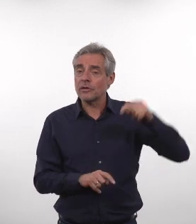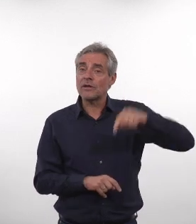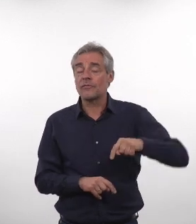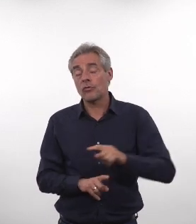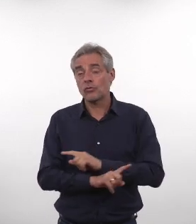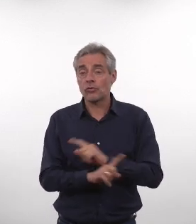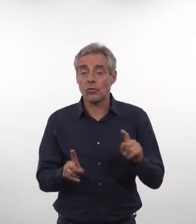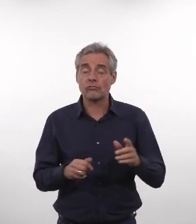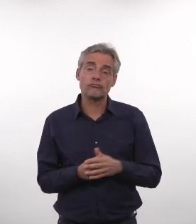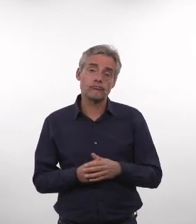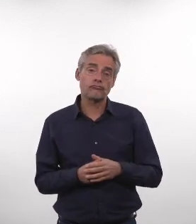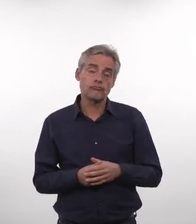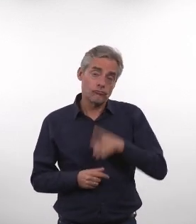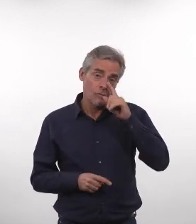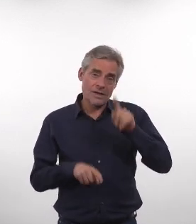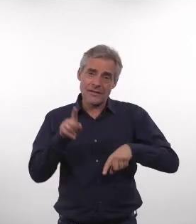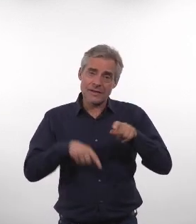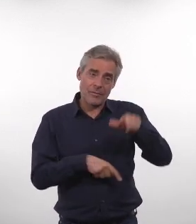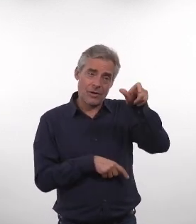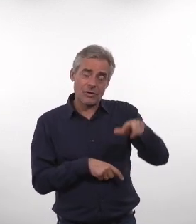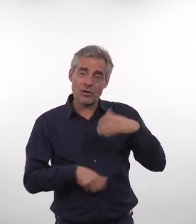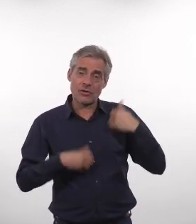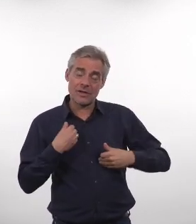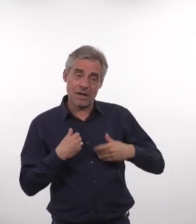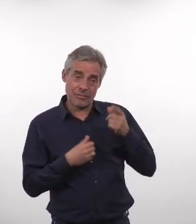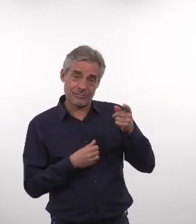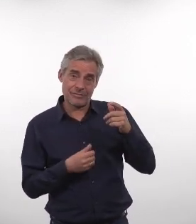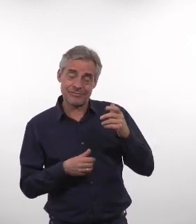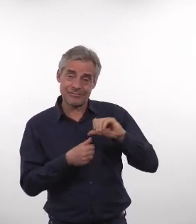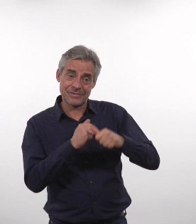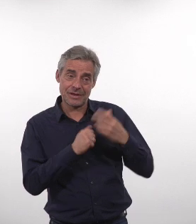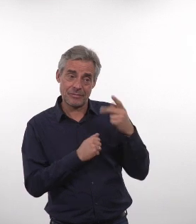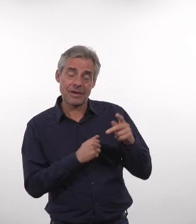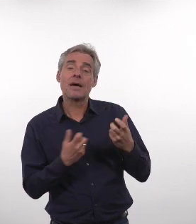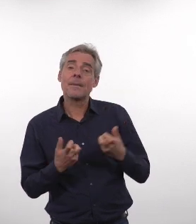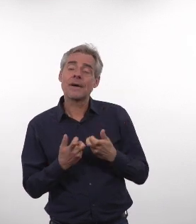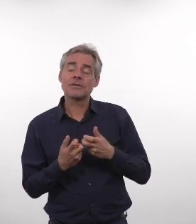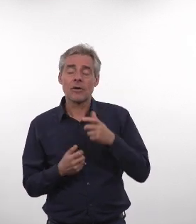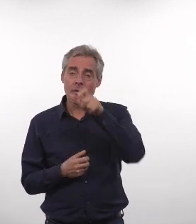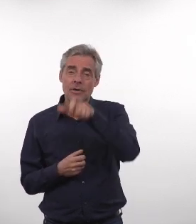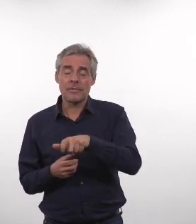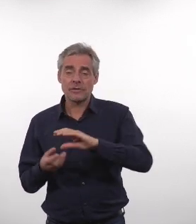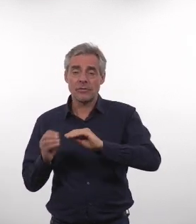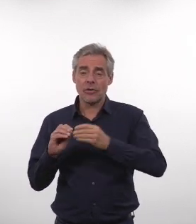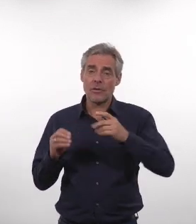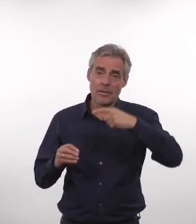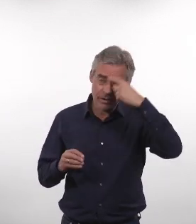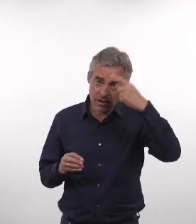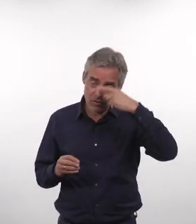Voilà, ça dépend du type de handicap de la personne. Pour des personnes qui ont un trouble du développement